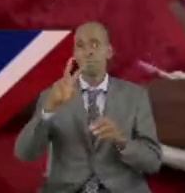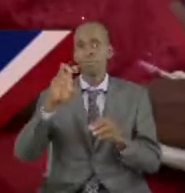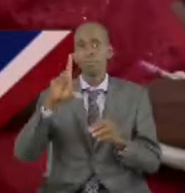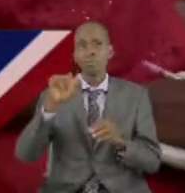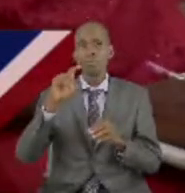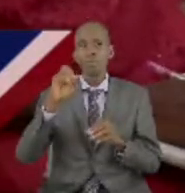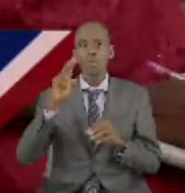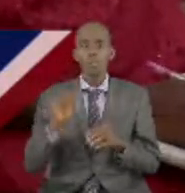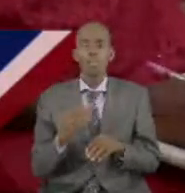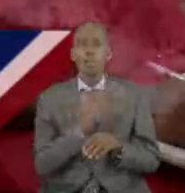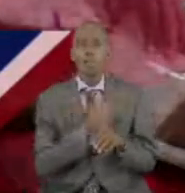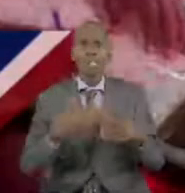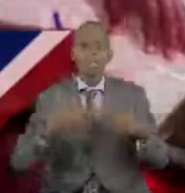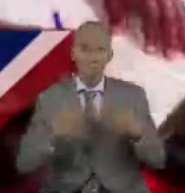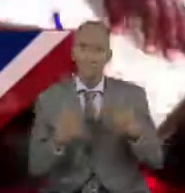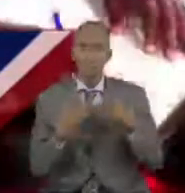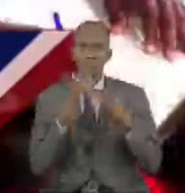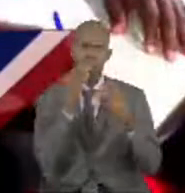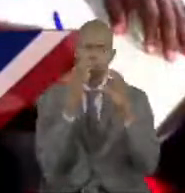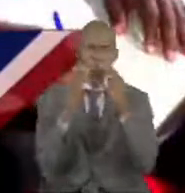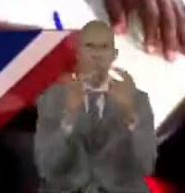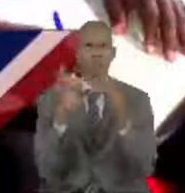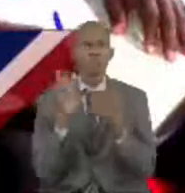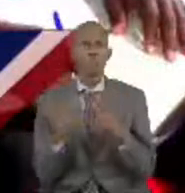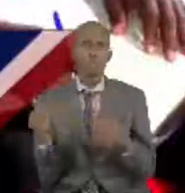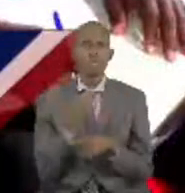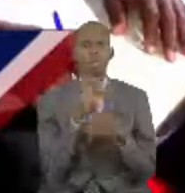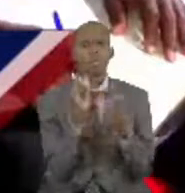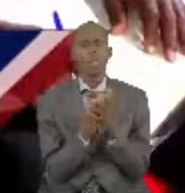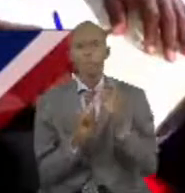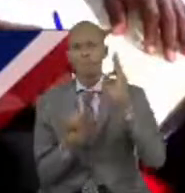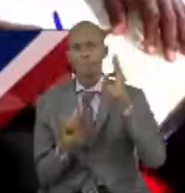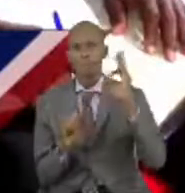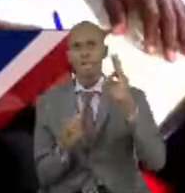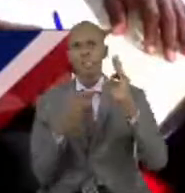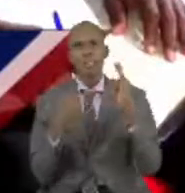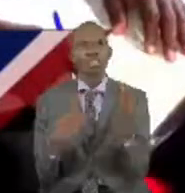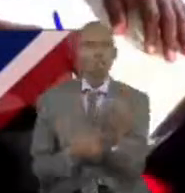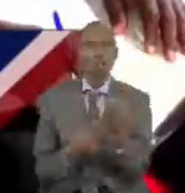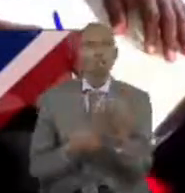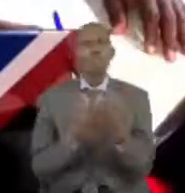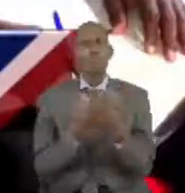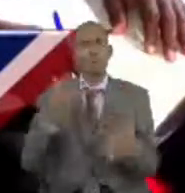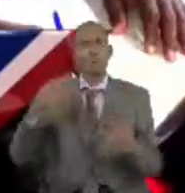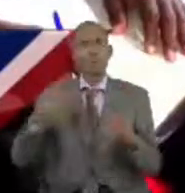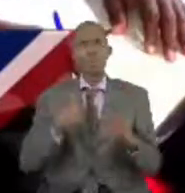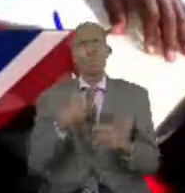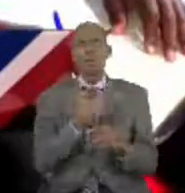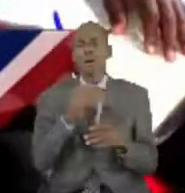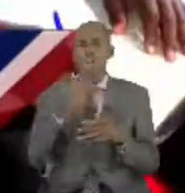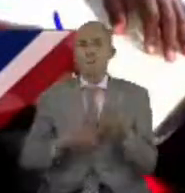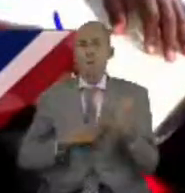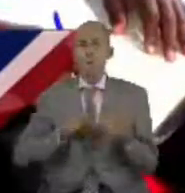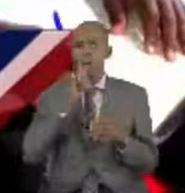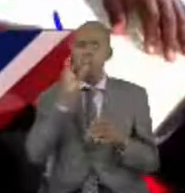suis monté j'ai monté par révélation est cela qui moi devant ces questions qu'on